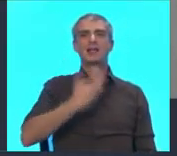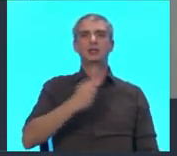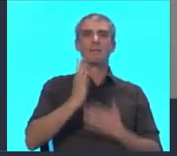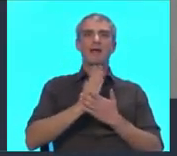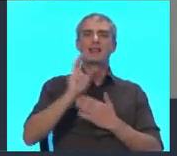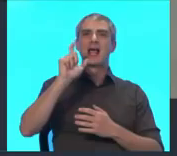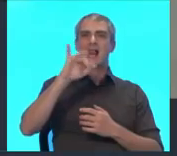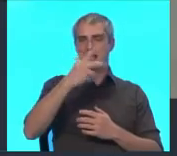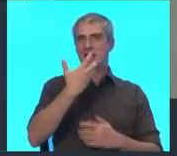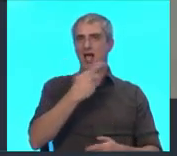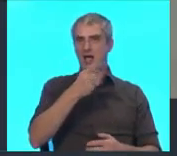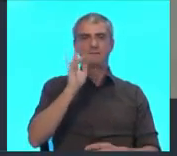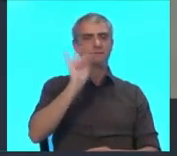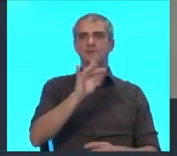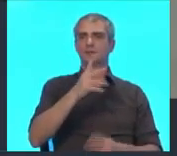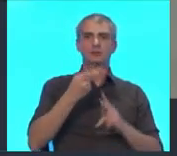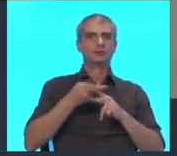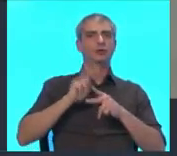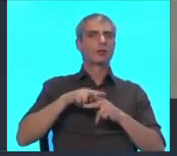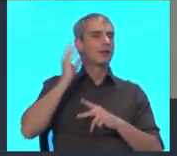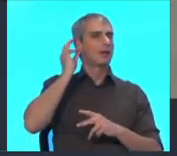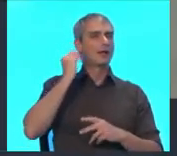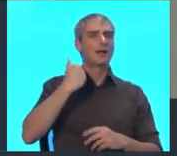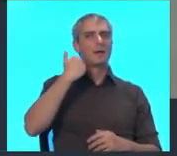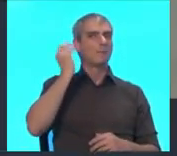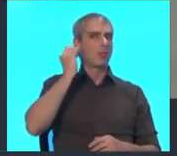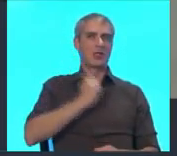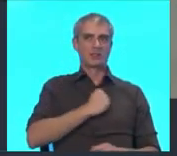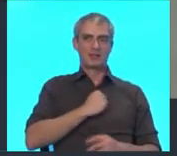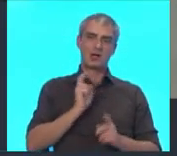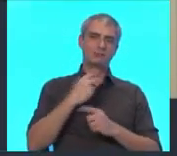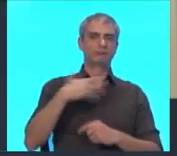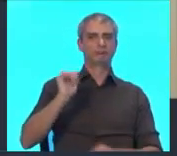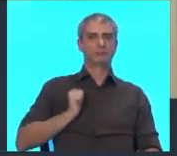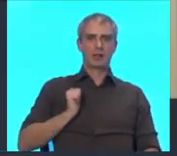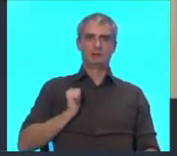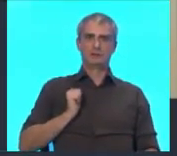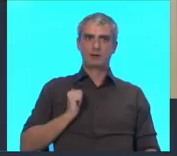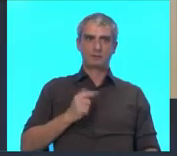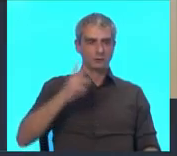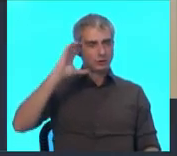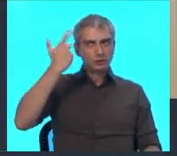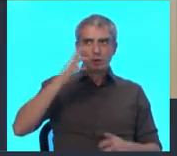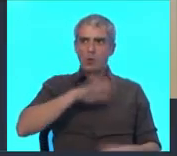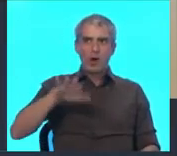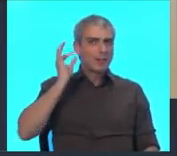יגאל לוינשטיין את המגמה הגוברת של בוגרות החינוך הדתי להתגייס לצה"ל. שיגו לנו את